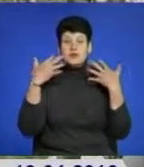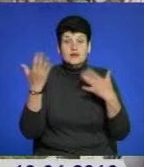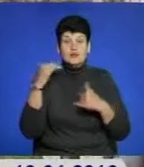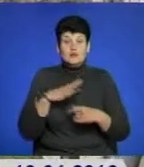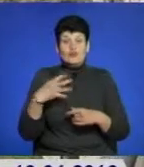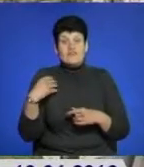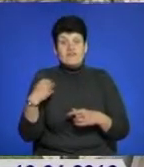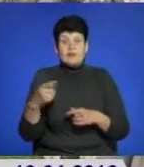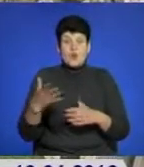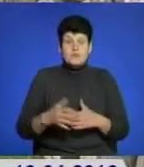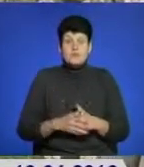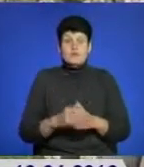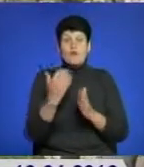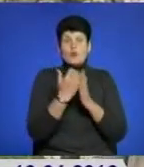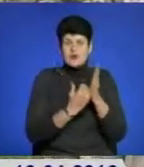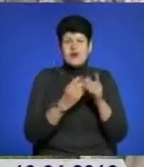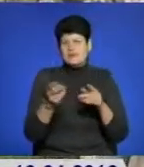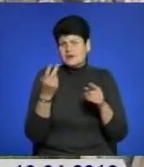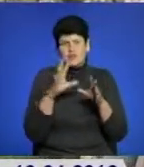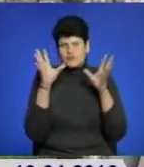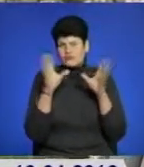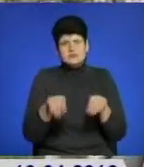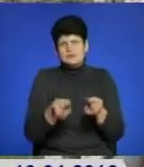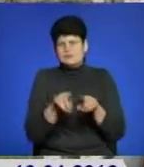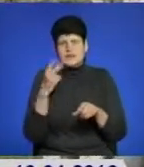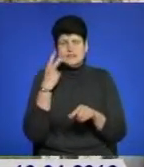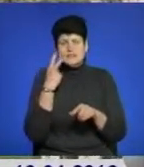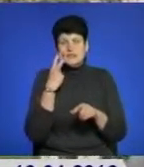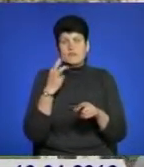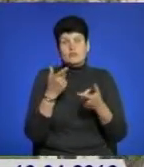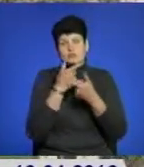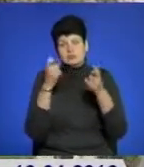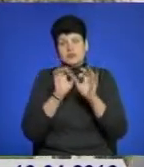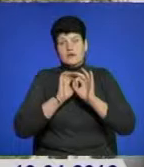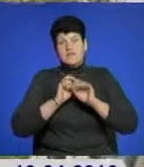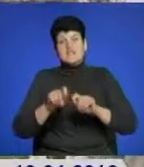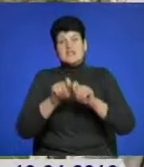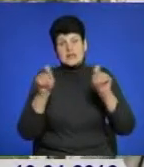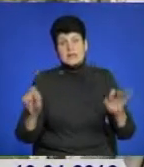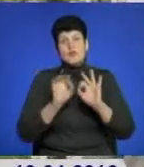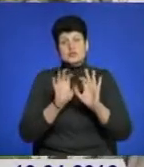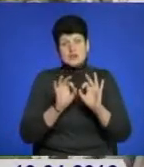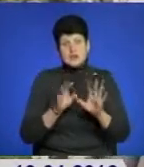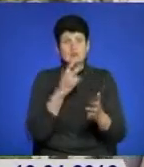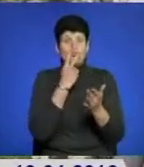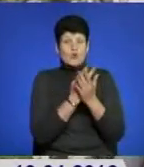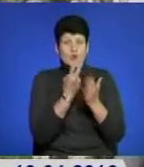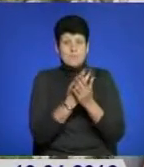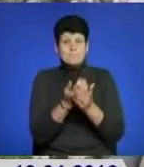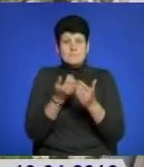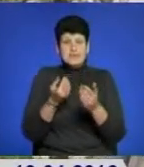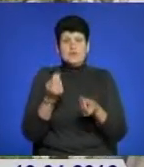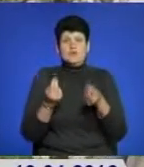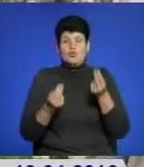Тернополя. В програмі все як завжди. Спочатку ми відкриваємо, публічно відкриємо, покажемо, розкажемо, що таке гра. Перед грою буде відбуватися